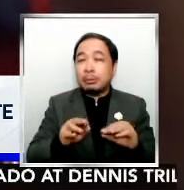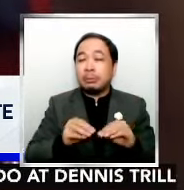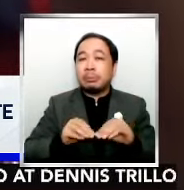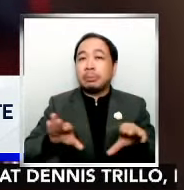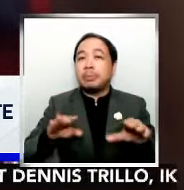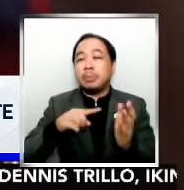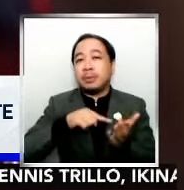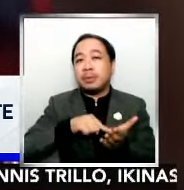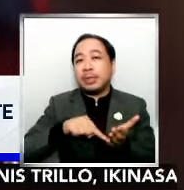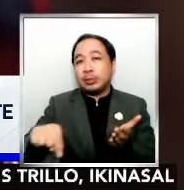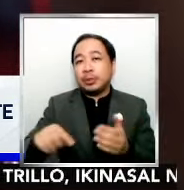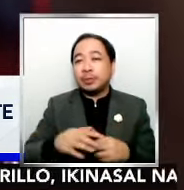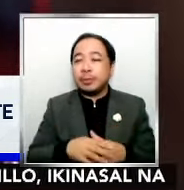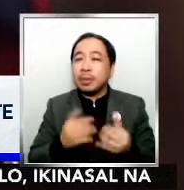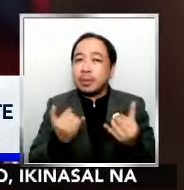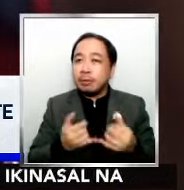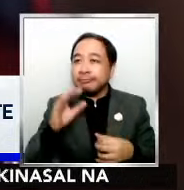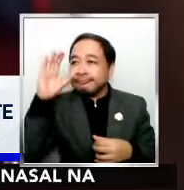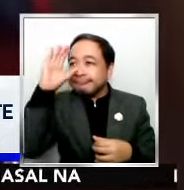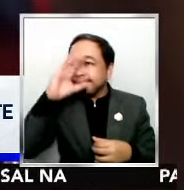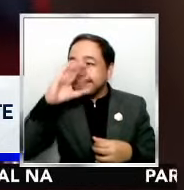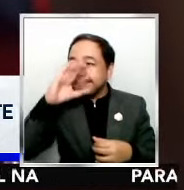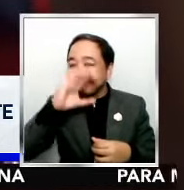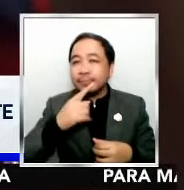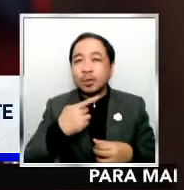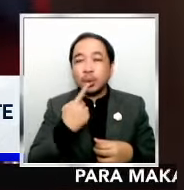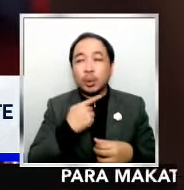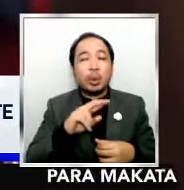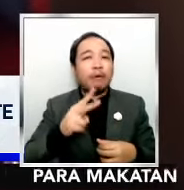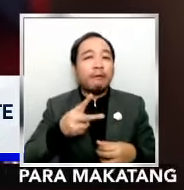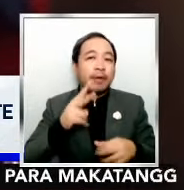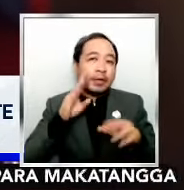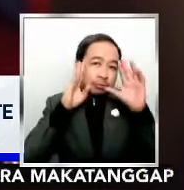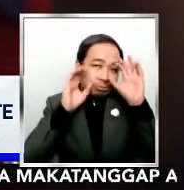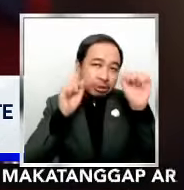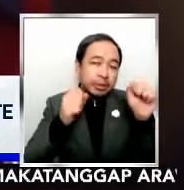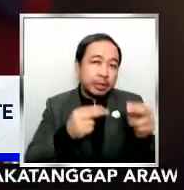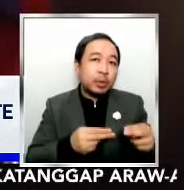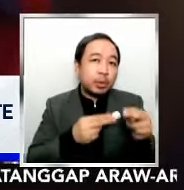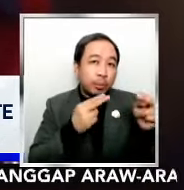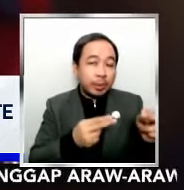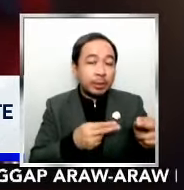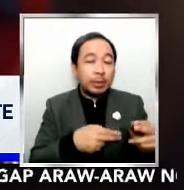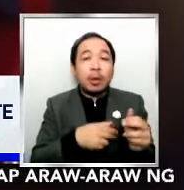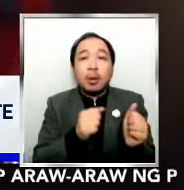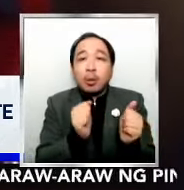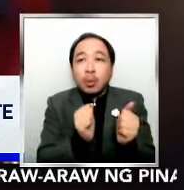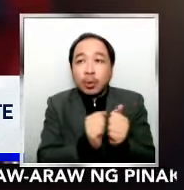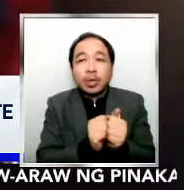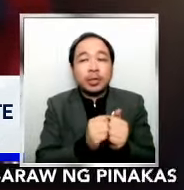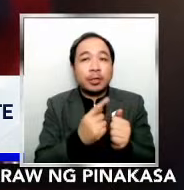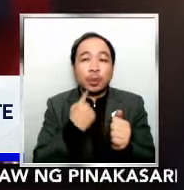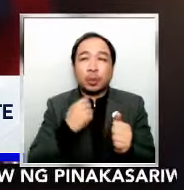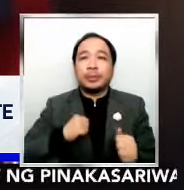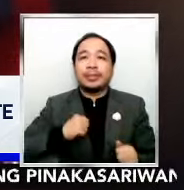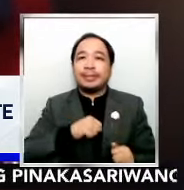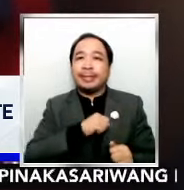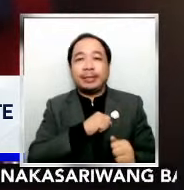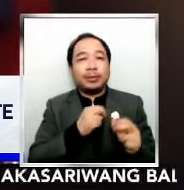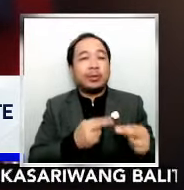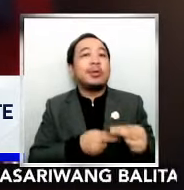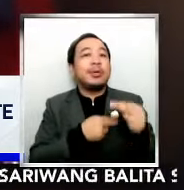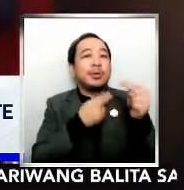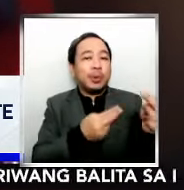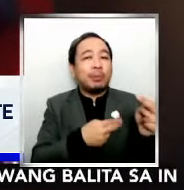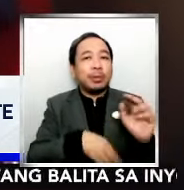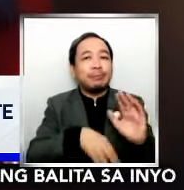presidential candidate niya at kung sino po magiging kasama niya sa lineup ng senatorial slate